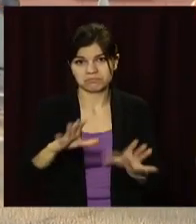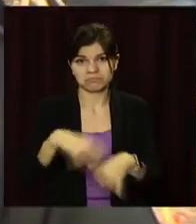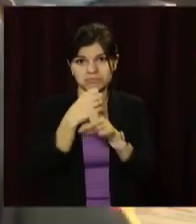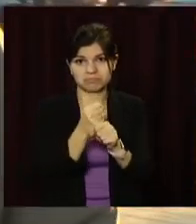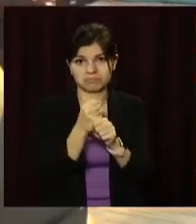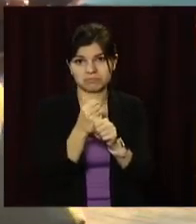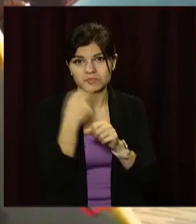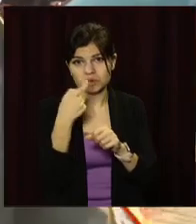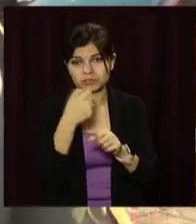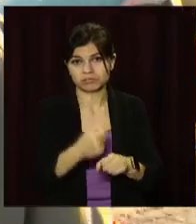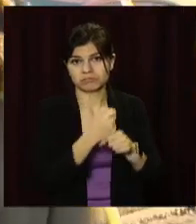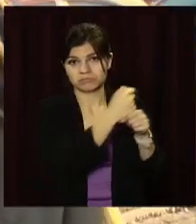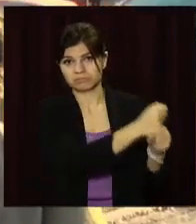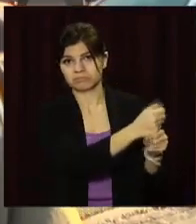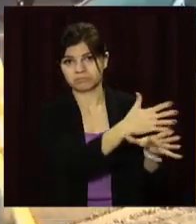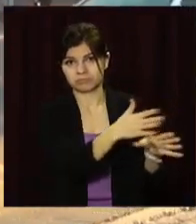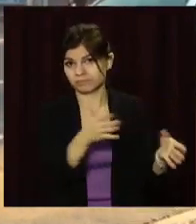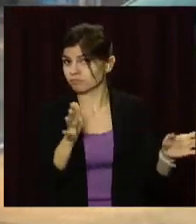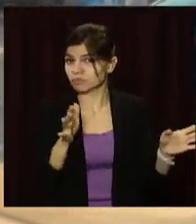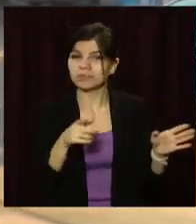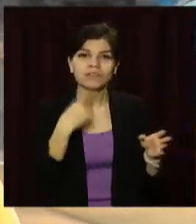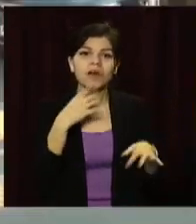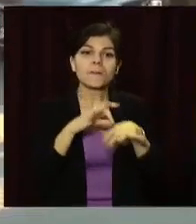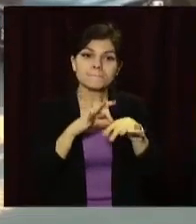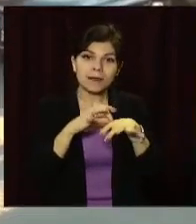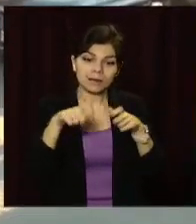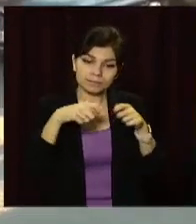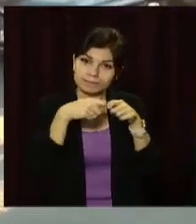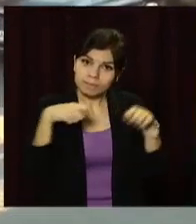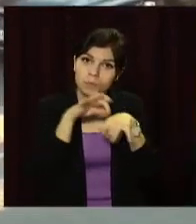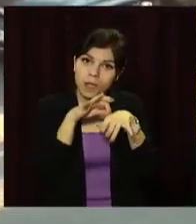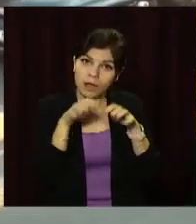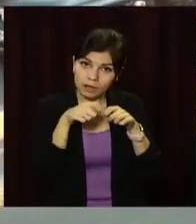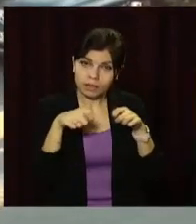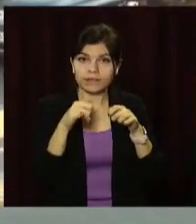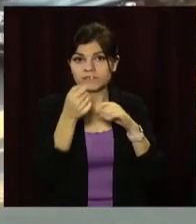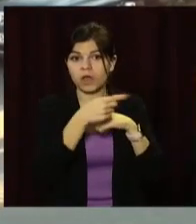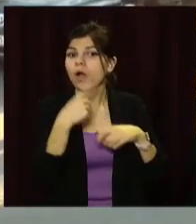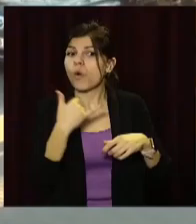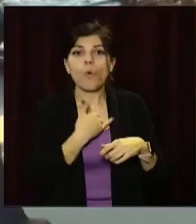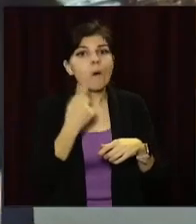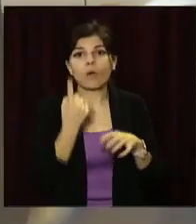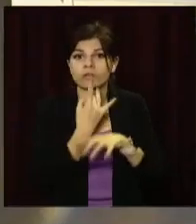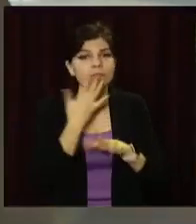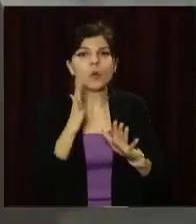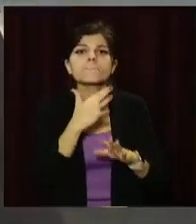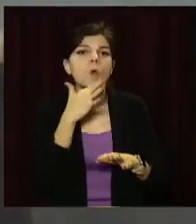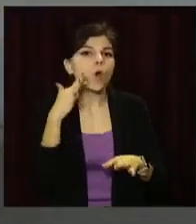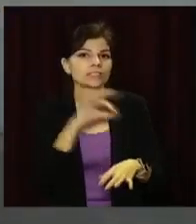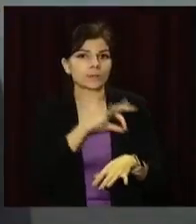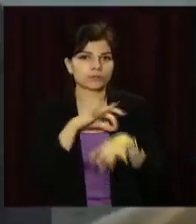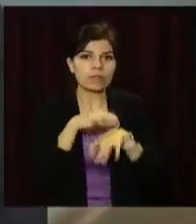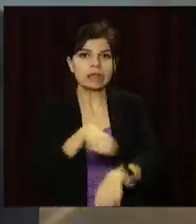ящик. Целлофановий пакет і викидаємо в мусорний бак. У мене одноразових нету, тільки многоразові. Пакетик